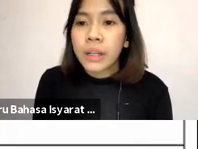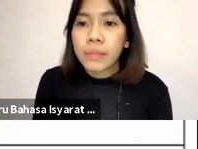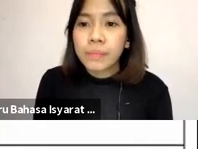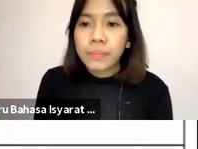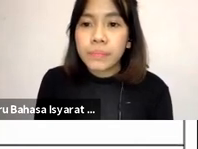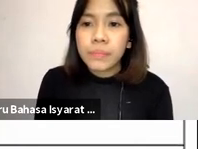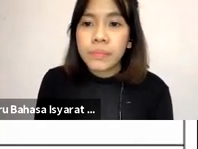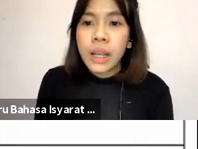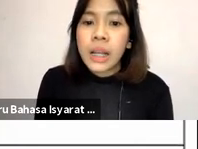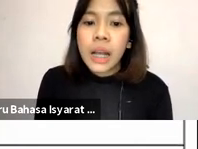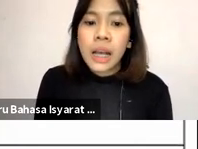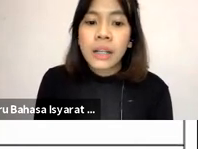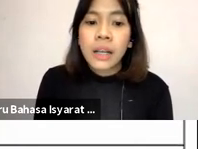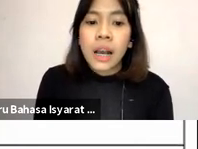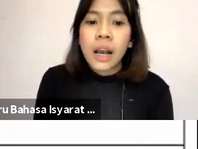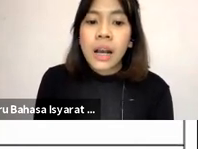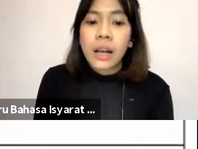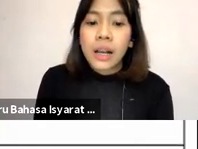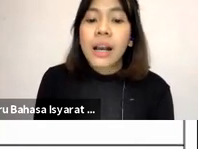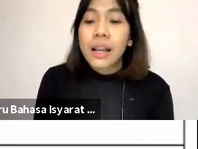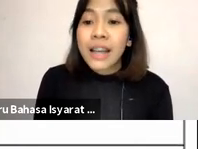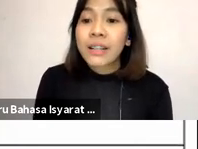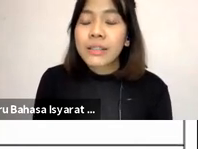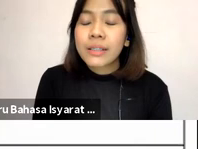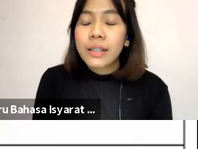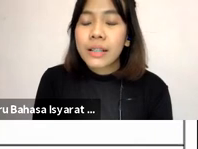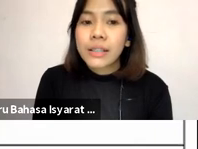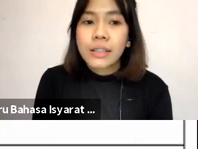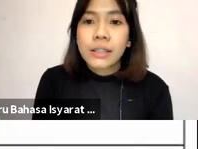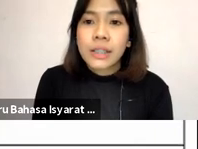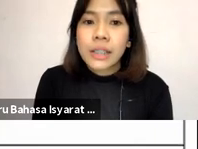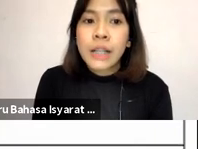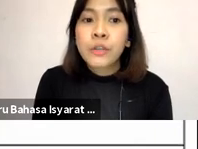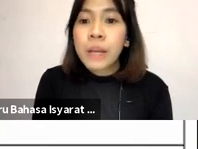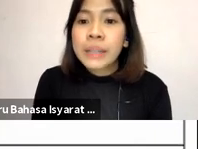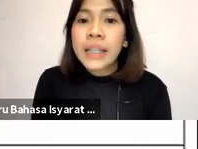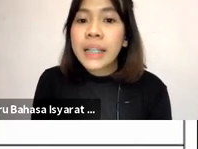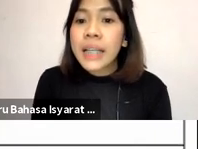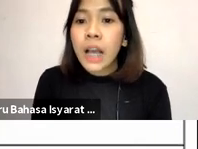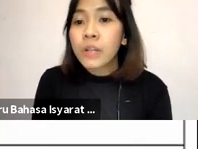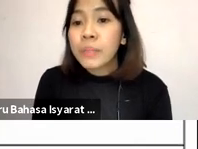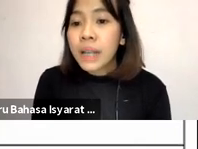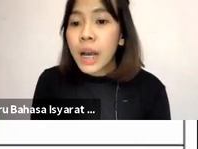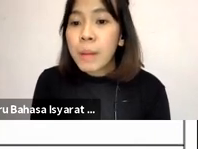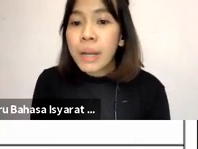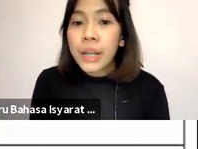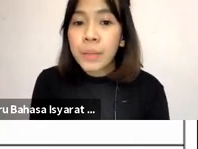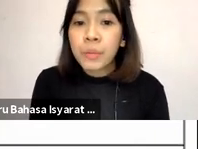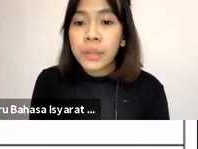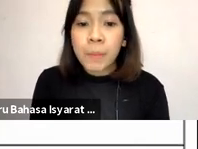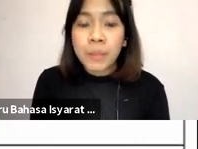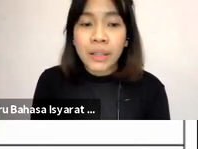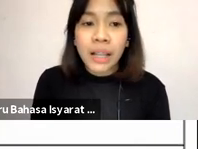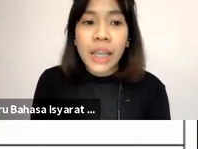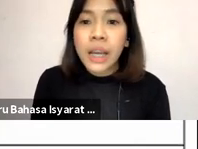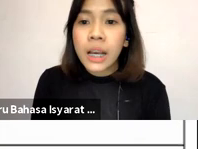asesmen dan dan klik dan juga bisa dilihat kalau misalkan Bapak dan